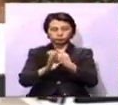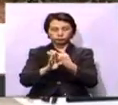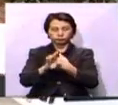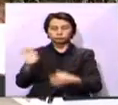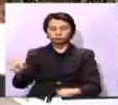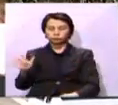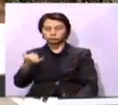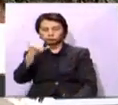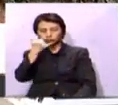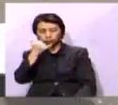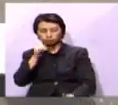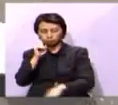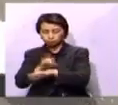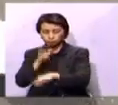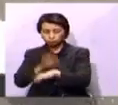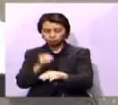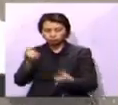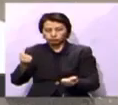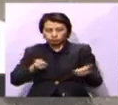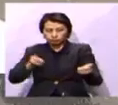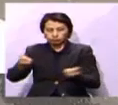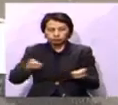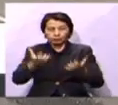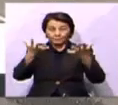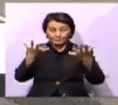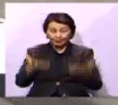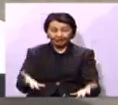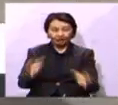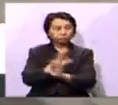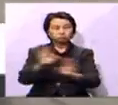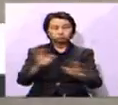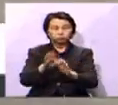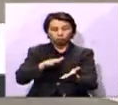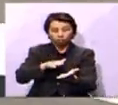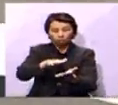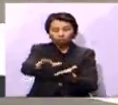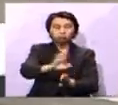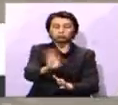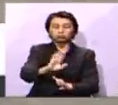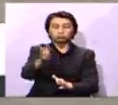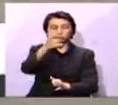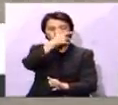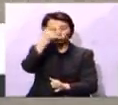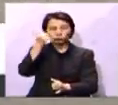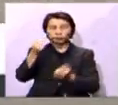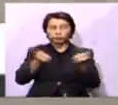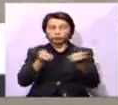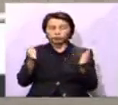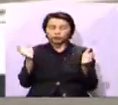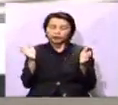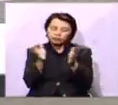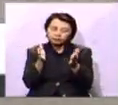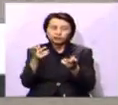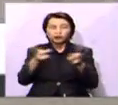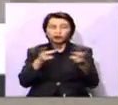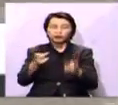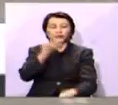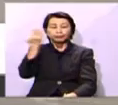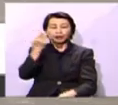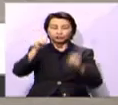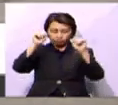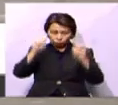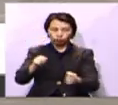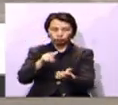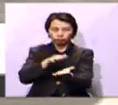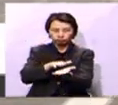dihubungi RTM menasihatkan agar kenderaan berat tidak melalui jalan berkenaan. Bagaimanapun, kenderaan kecil masih boleh melalui jalan